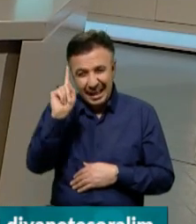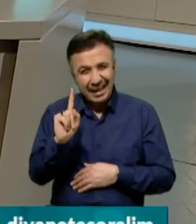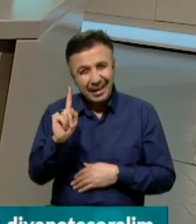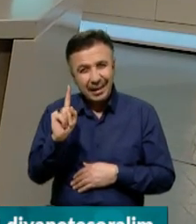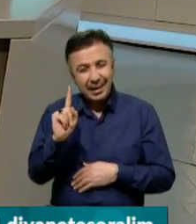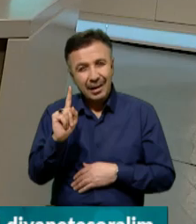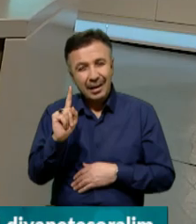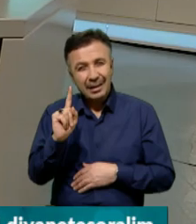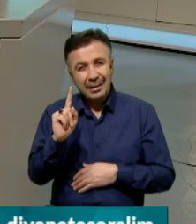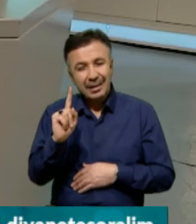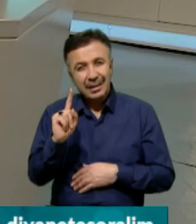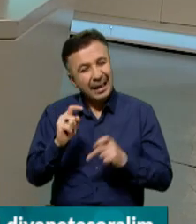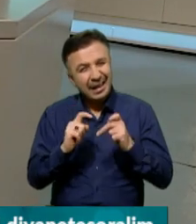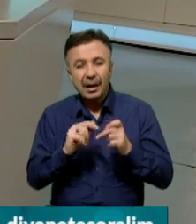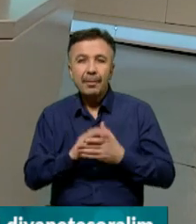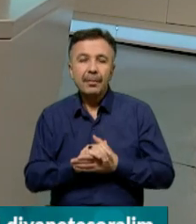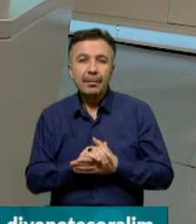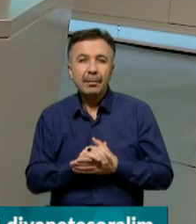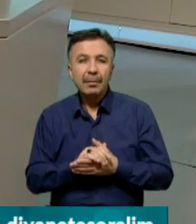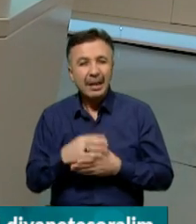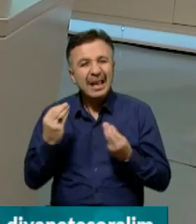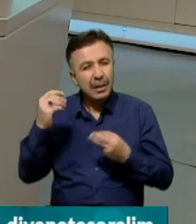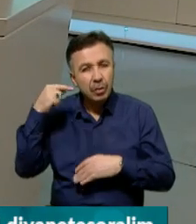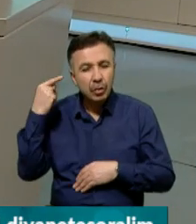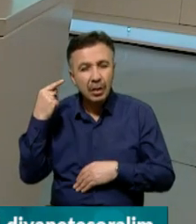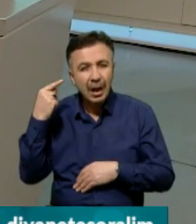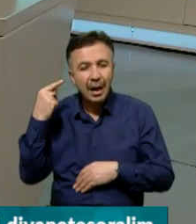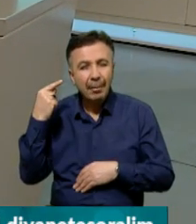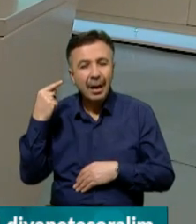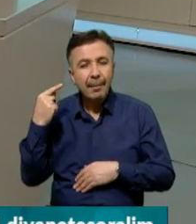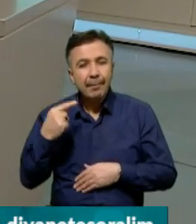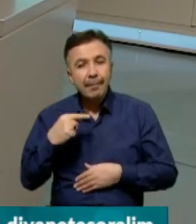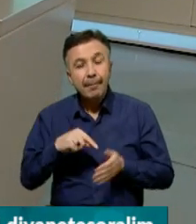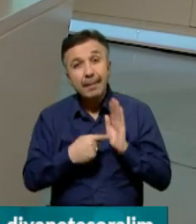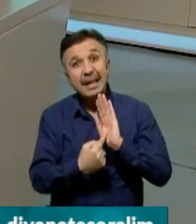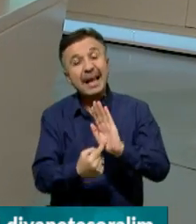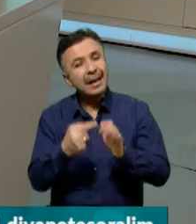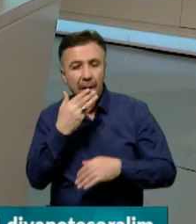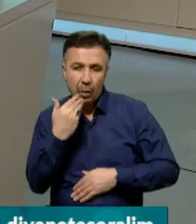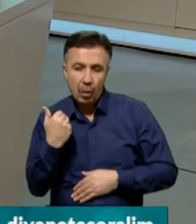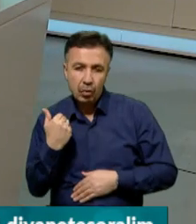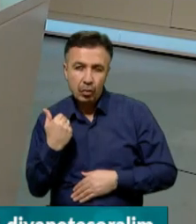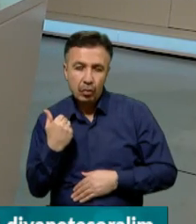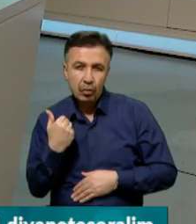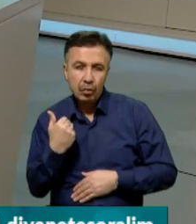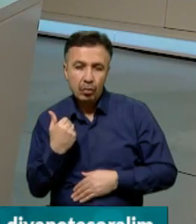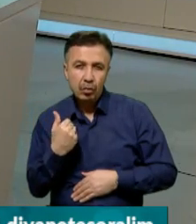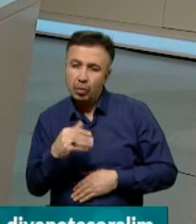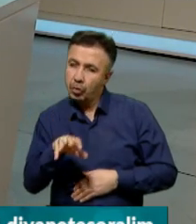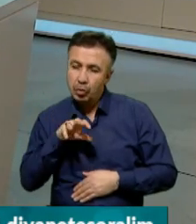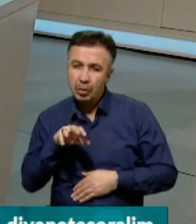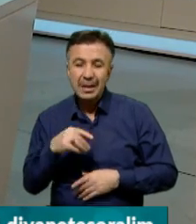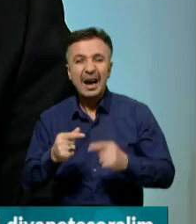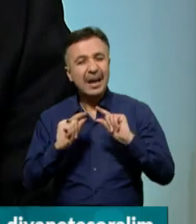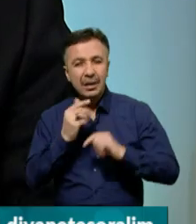için falan mı yapılmış diye hüsnü niyet besledik ama yok, dini bir dayanağı da yok. Hiçbir dayanağı kesinlikle yok ve bu edilmemeli. Allah'ın hakkı